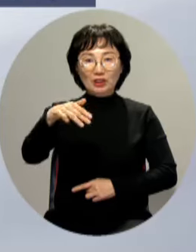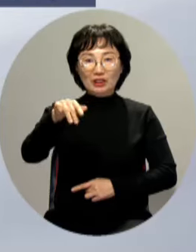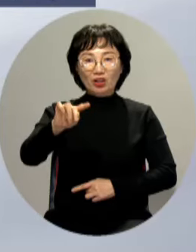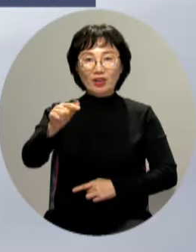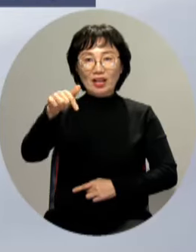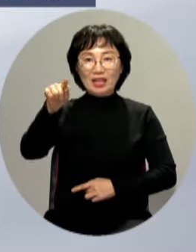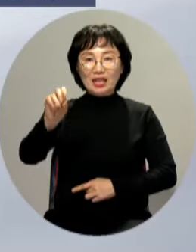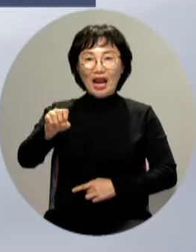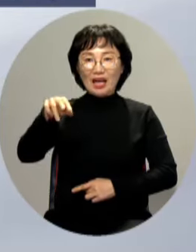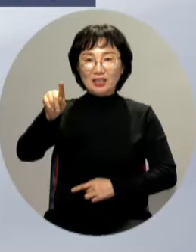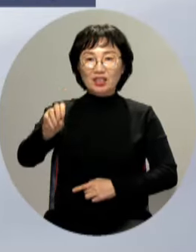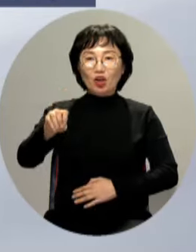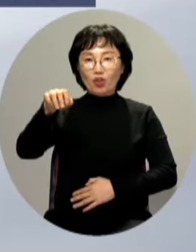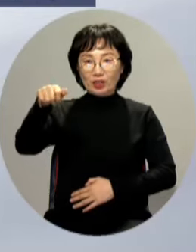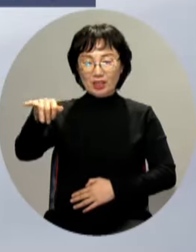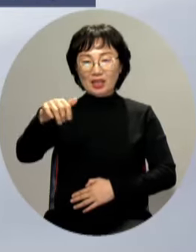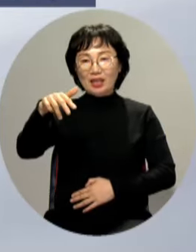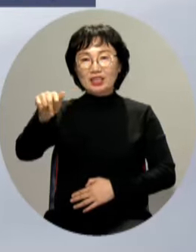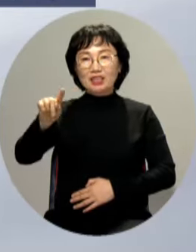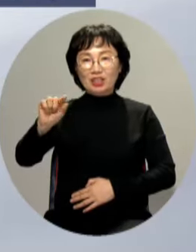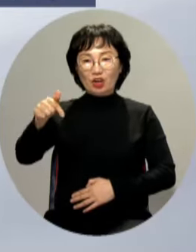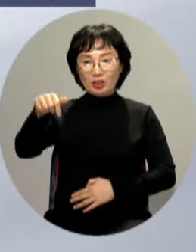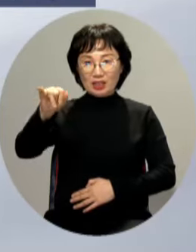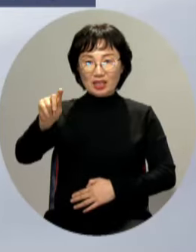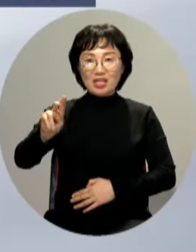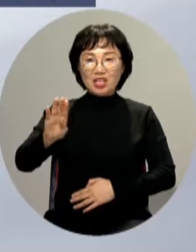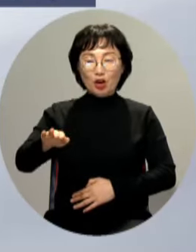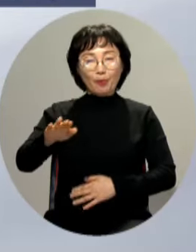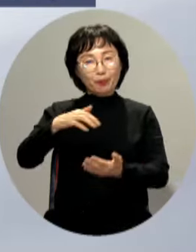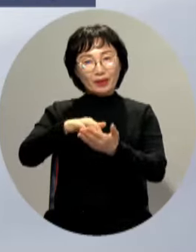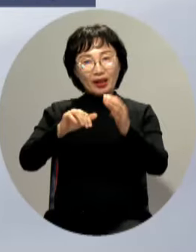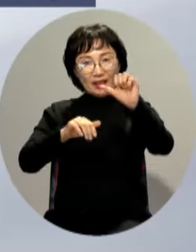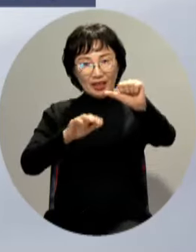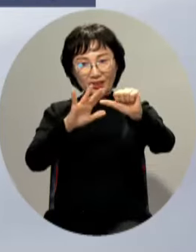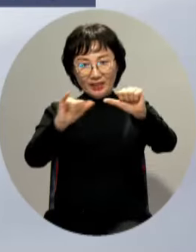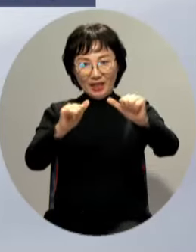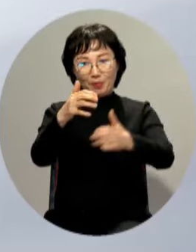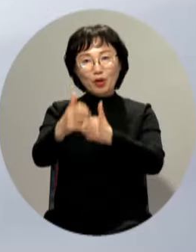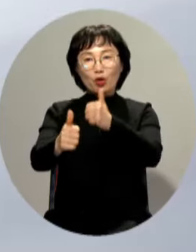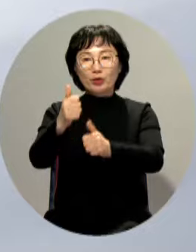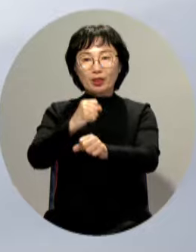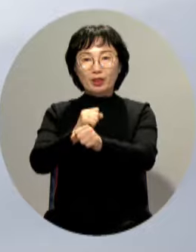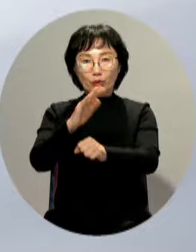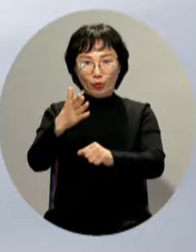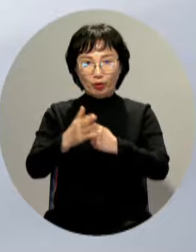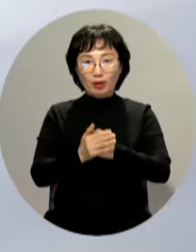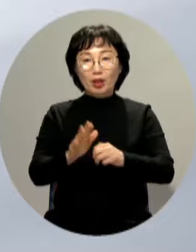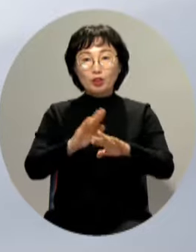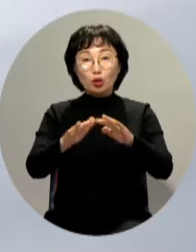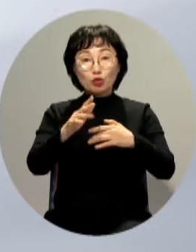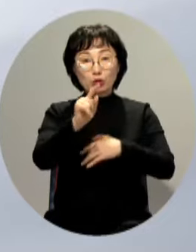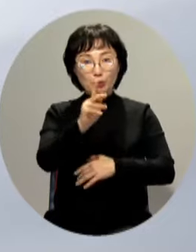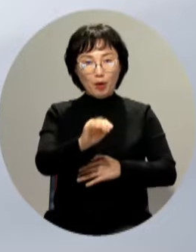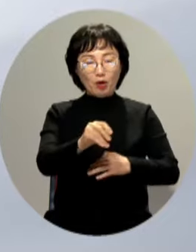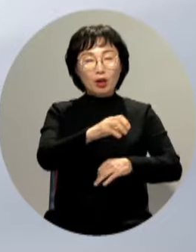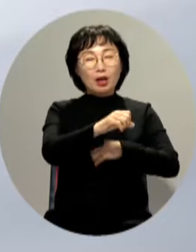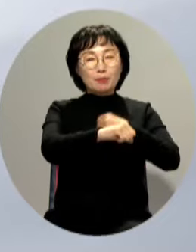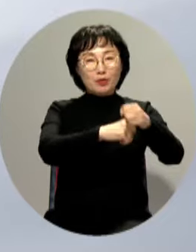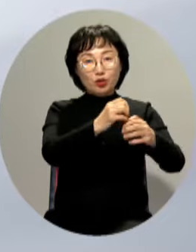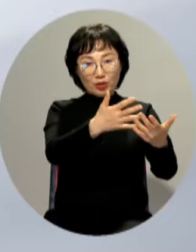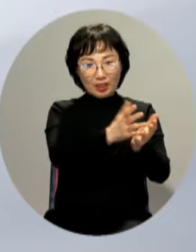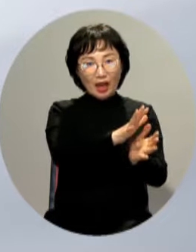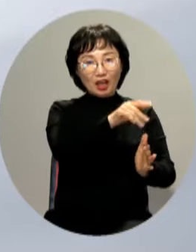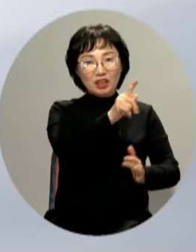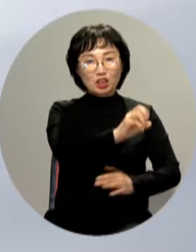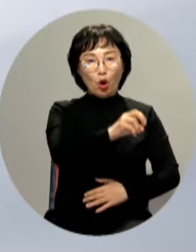전기업 무소속 김광종 후보까지 다섯명이 치열한 경합을 버립니다 전병은 민주당 정동영